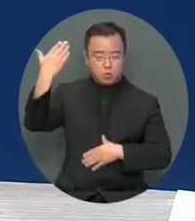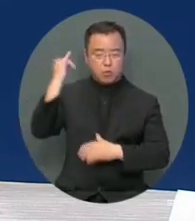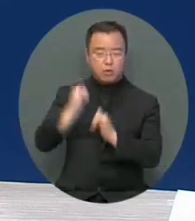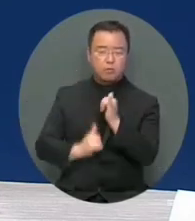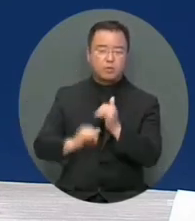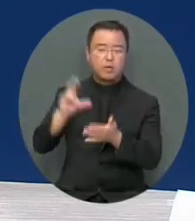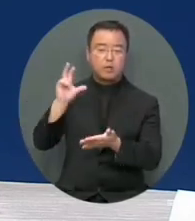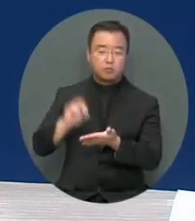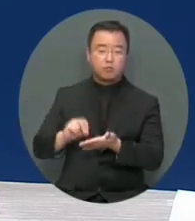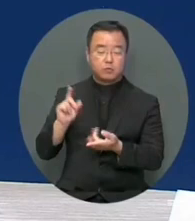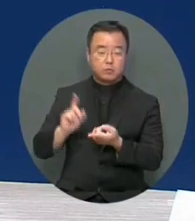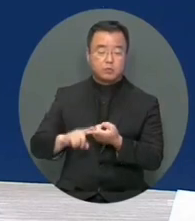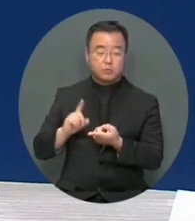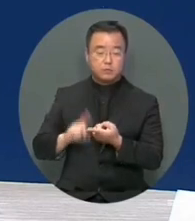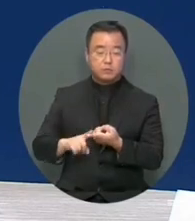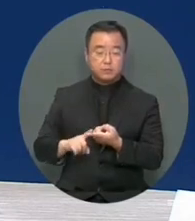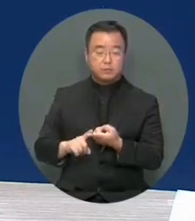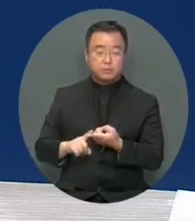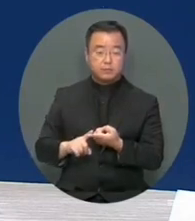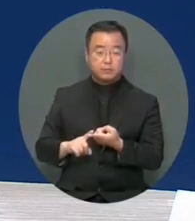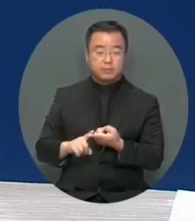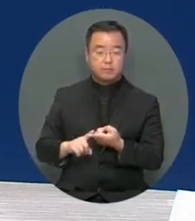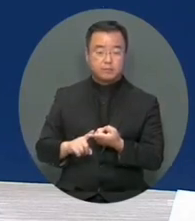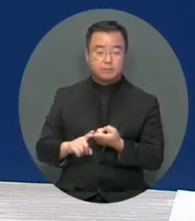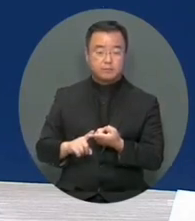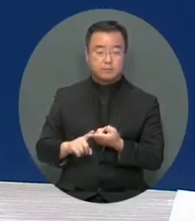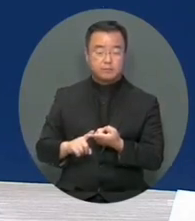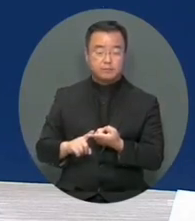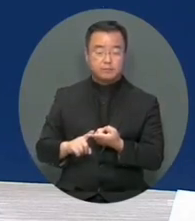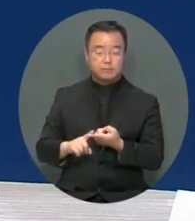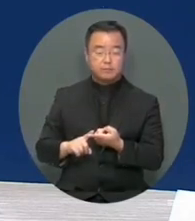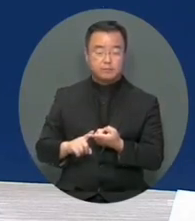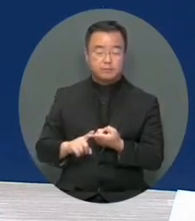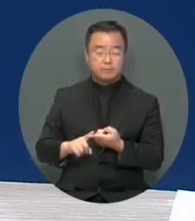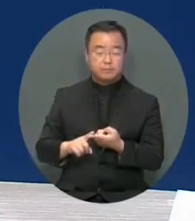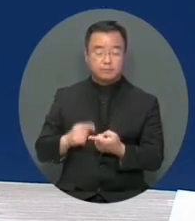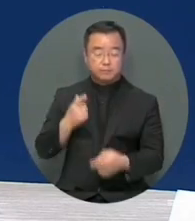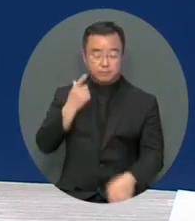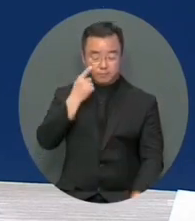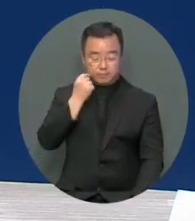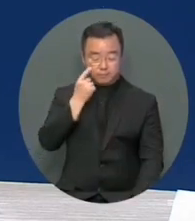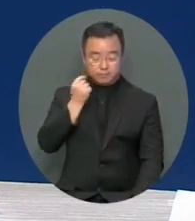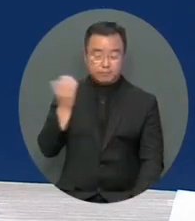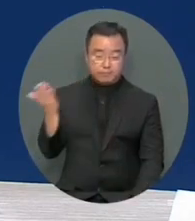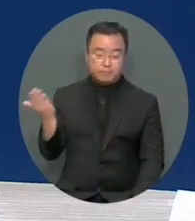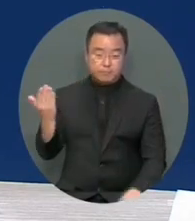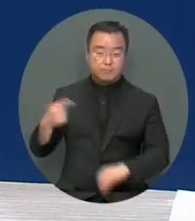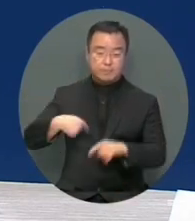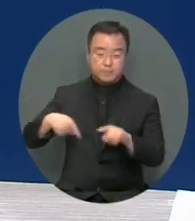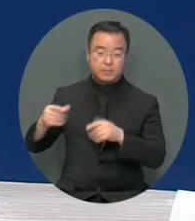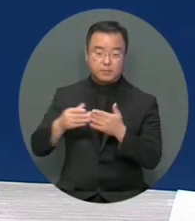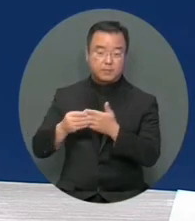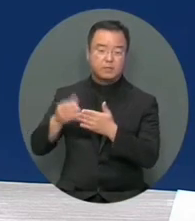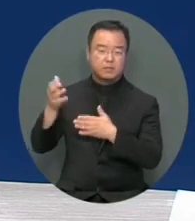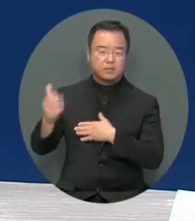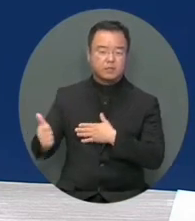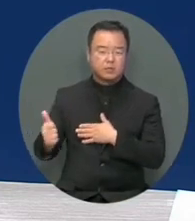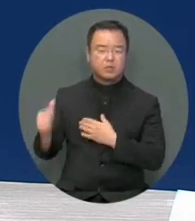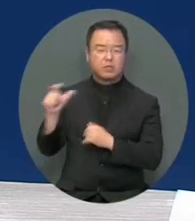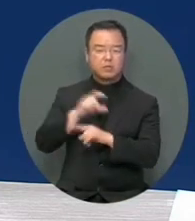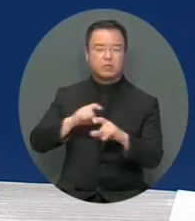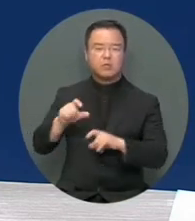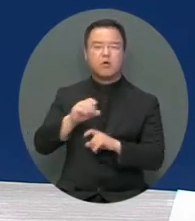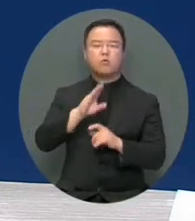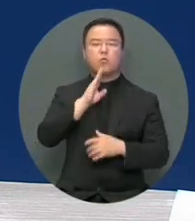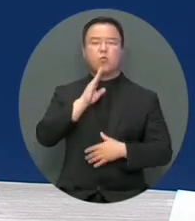여기에 대해서는 저는 일본의 이 정치 지도자들이 좀 더